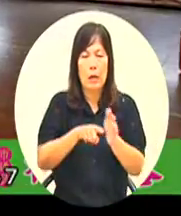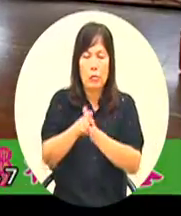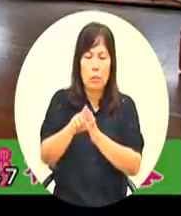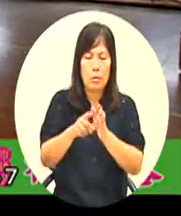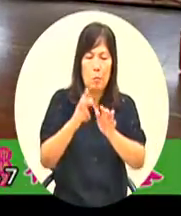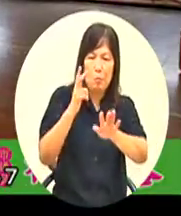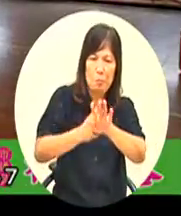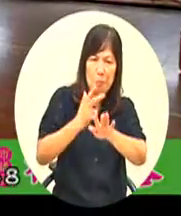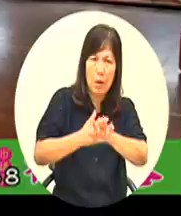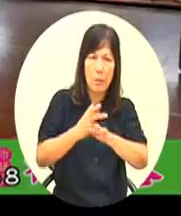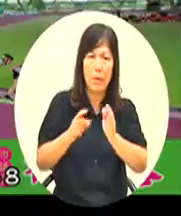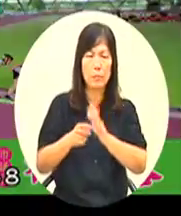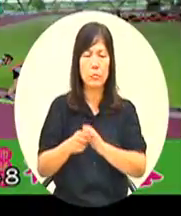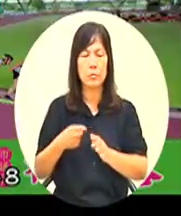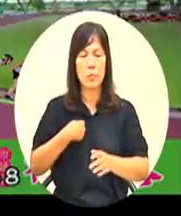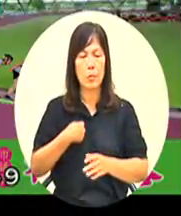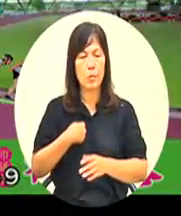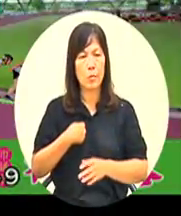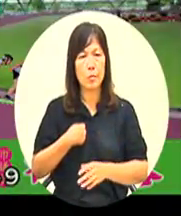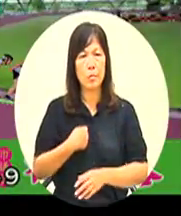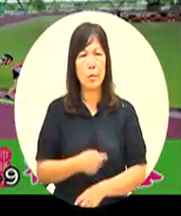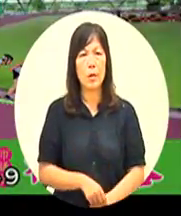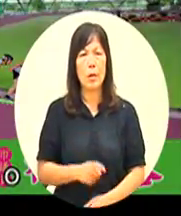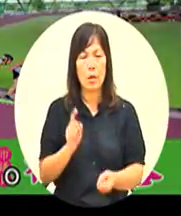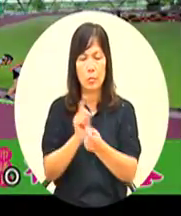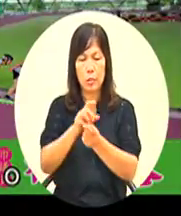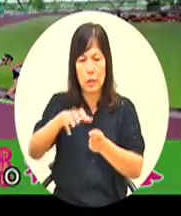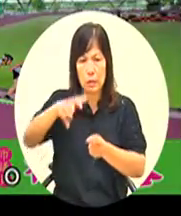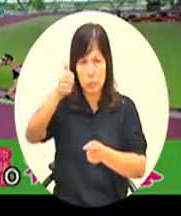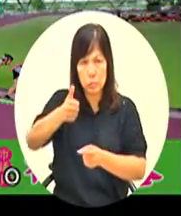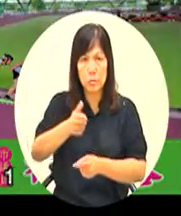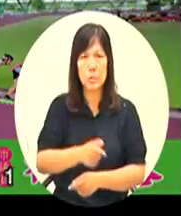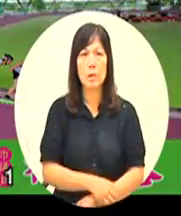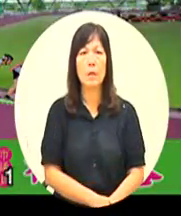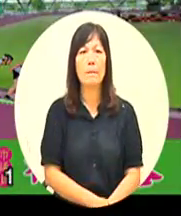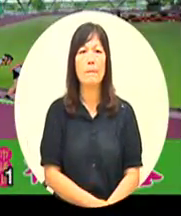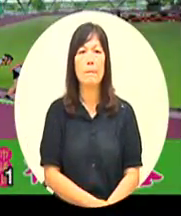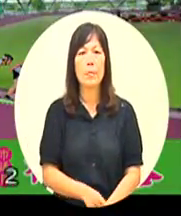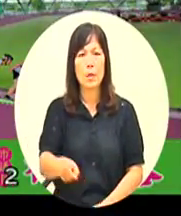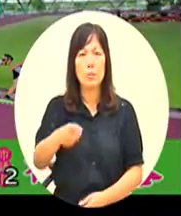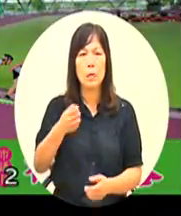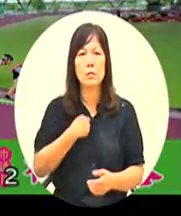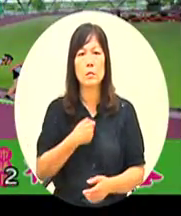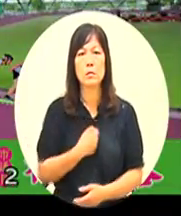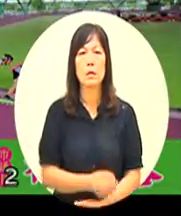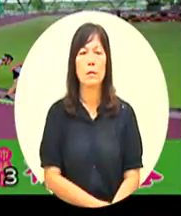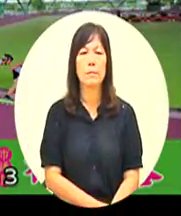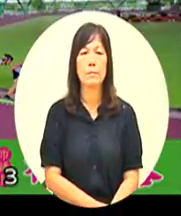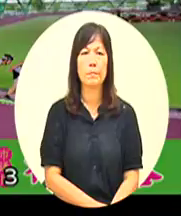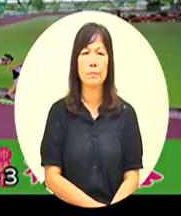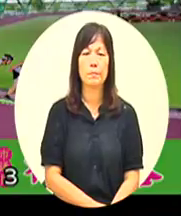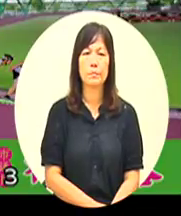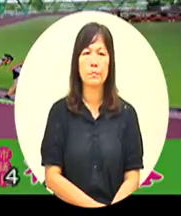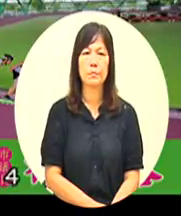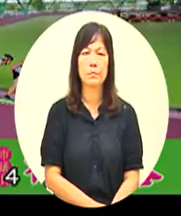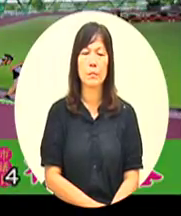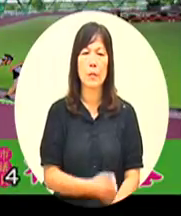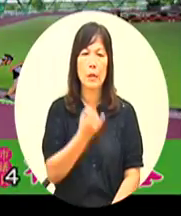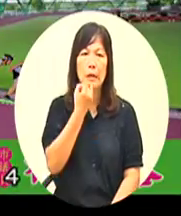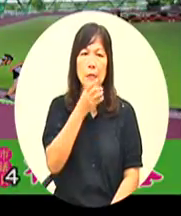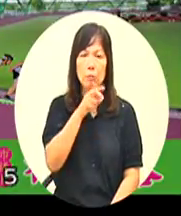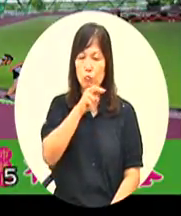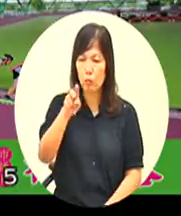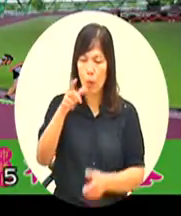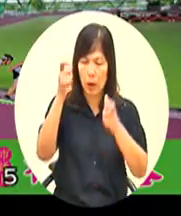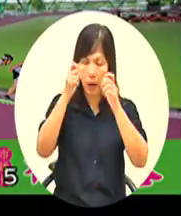术，这是本席要跟局长，我相信局长你也很清楚。但是我们看到我们高